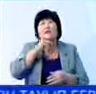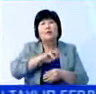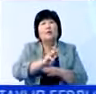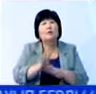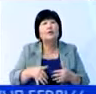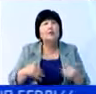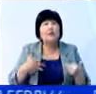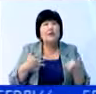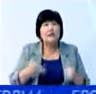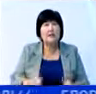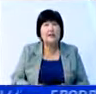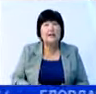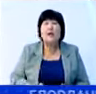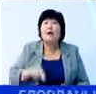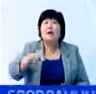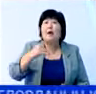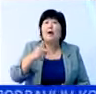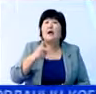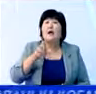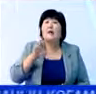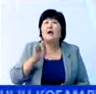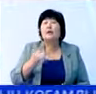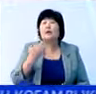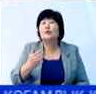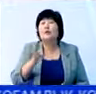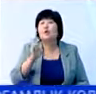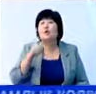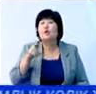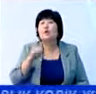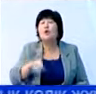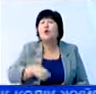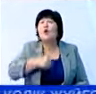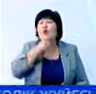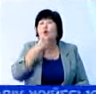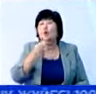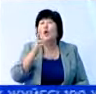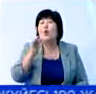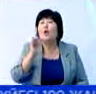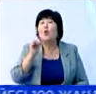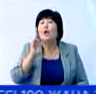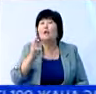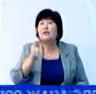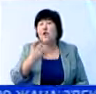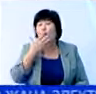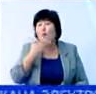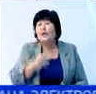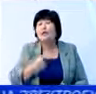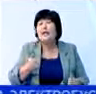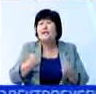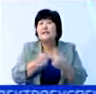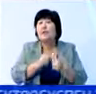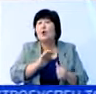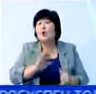көрсетті. Пайғамбарымыздың сүннеті, ислам дінінің осы үлкендерді Құранда да Алла Тағала өзіне серік қоспа дегеннен